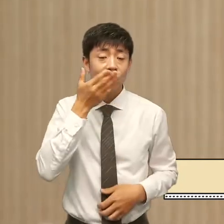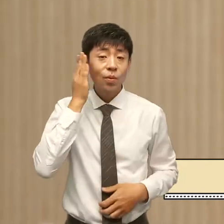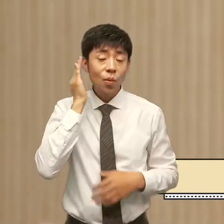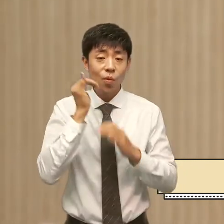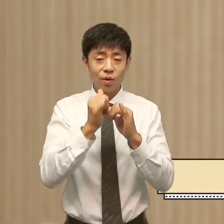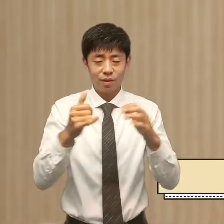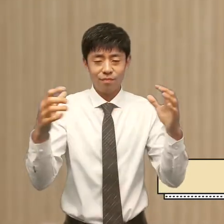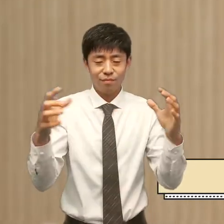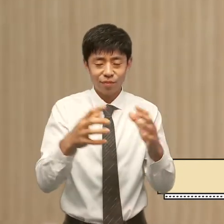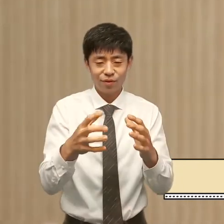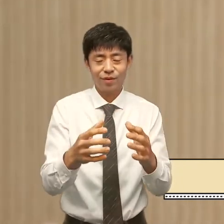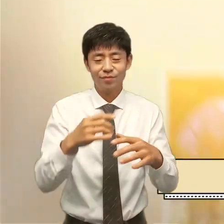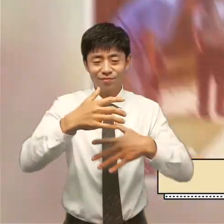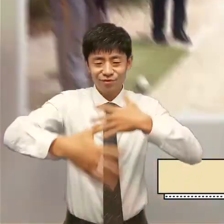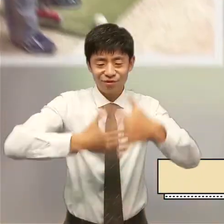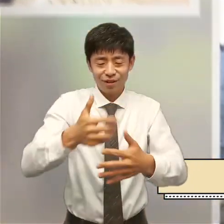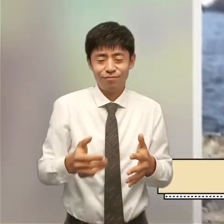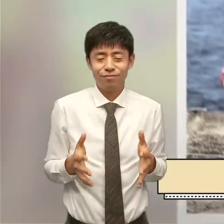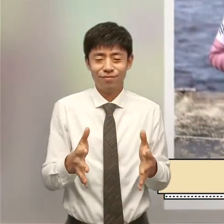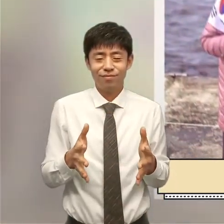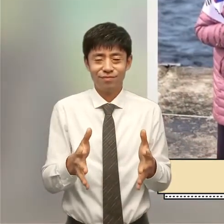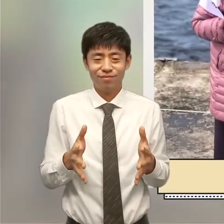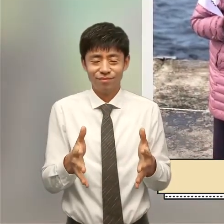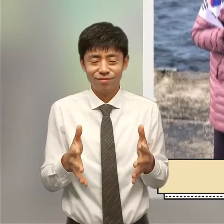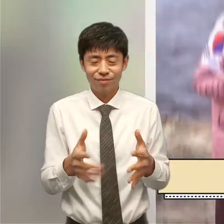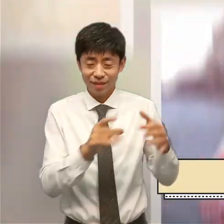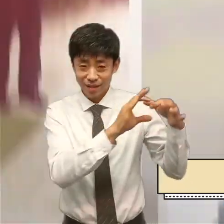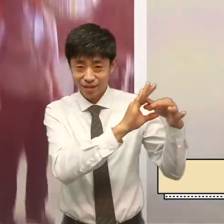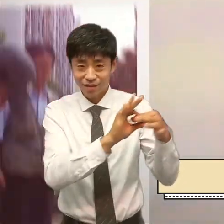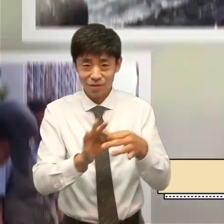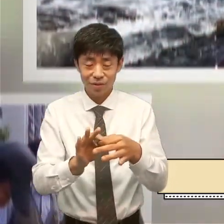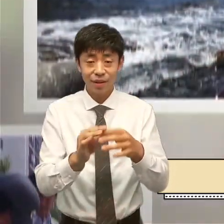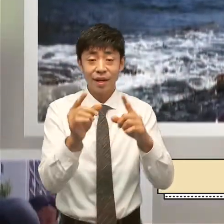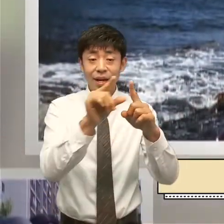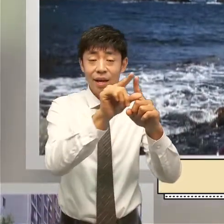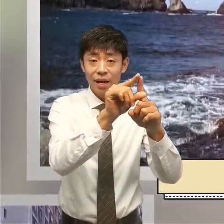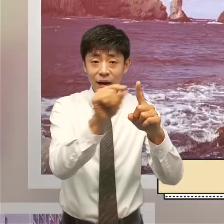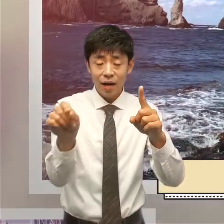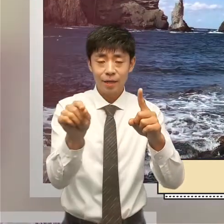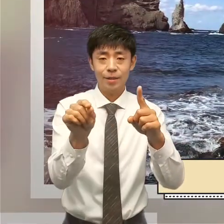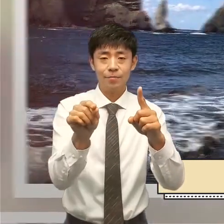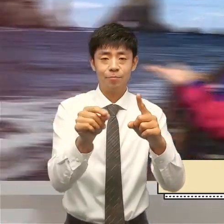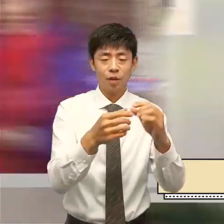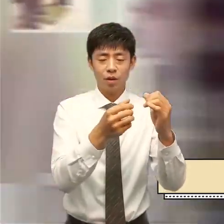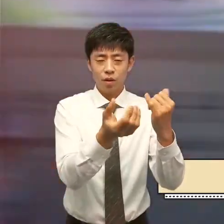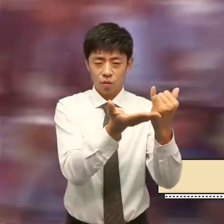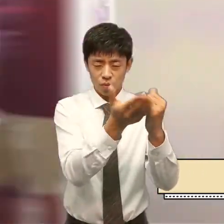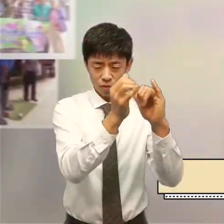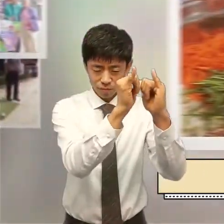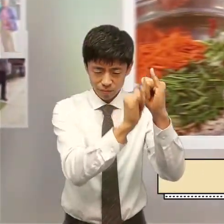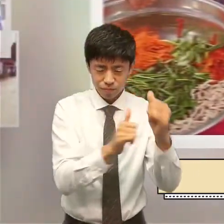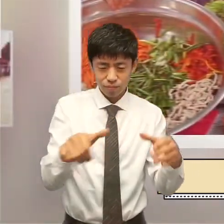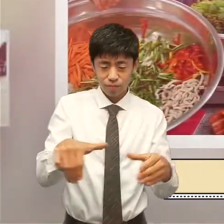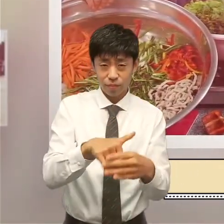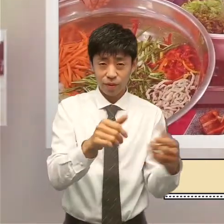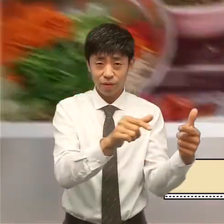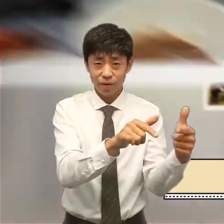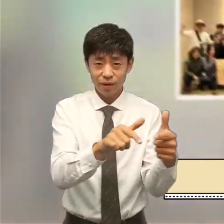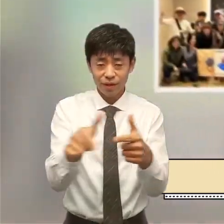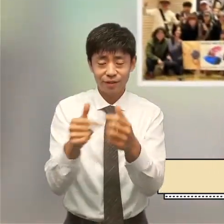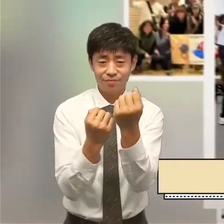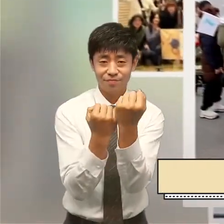농인분들과 끊임없이 대화를 나누고 그 안에서 가이드분께서 이 독도의 역사, 유래, 여러